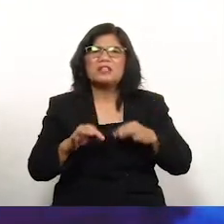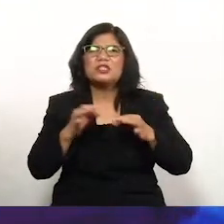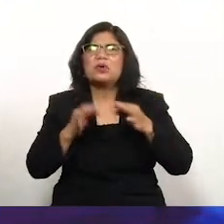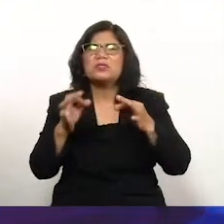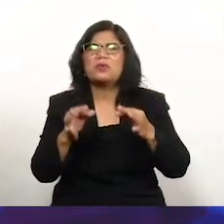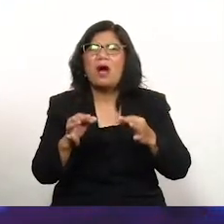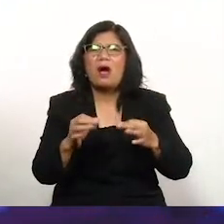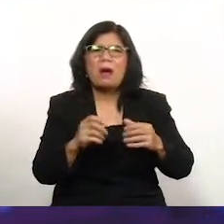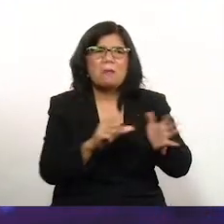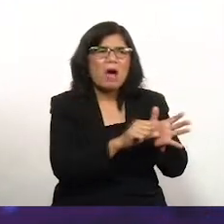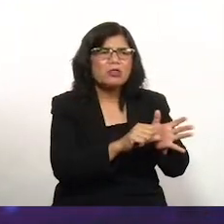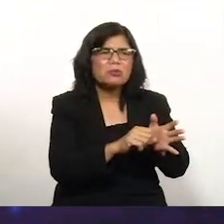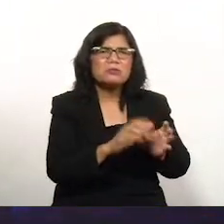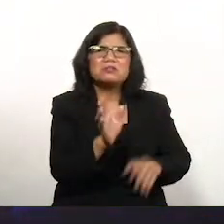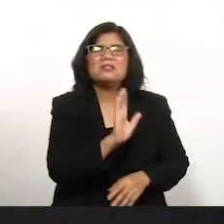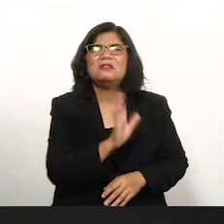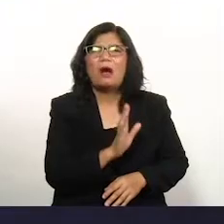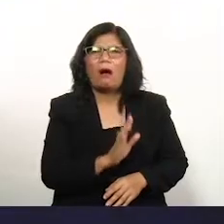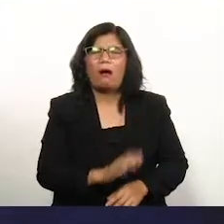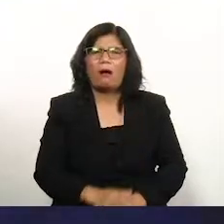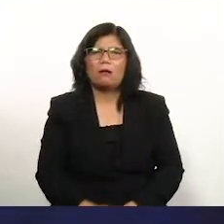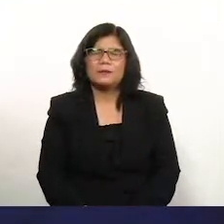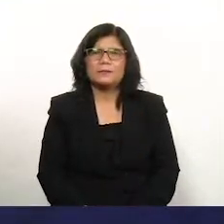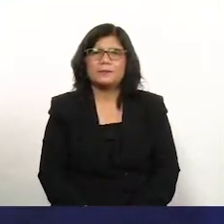engkau tidak membantu yang sedang kesusahan namun